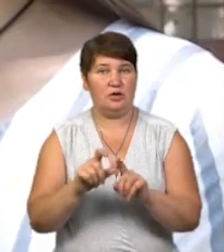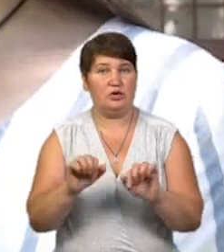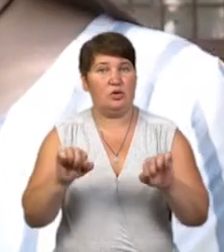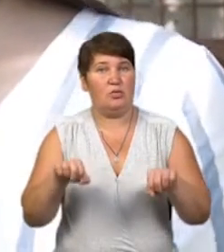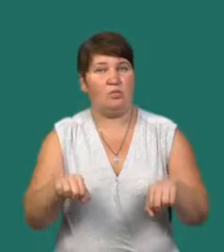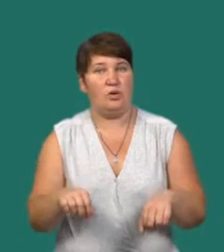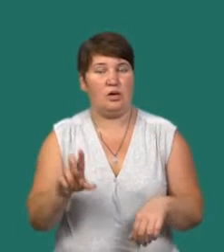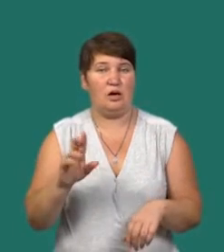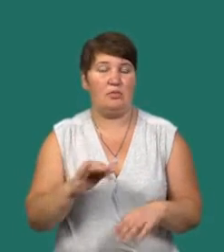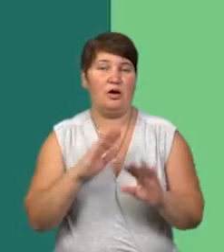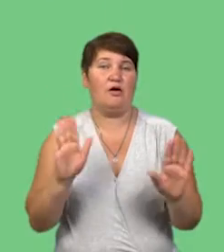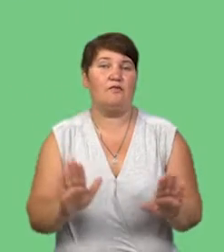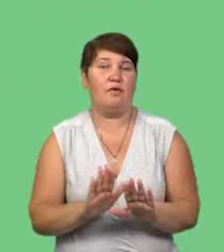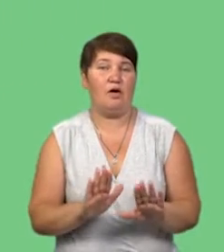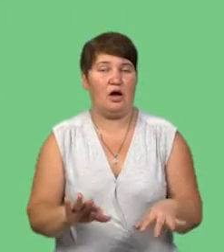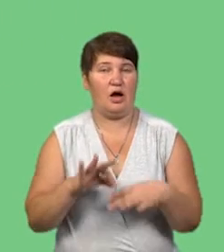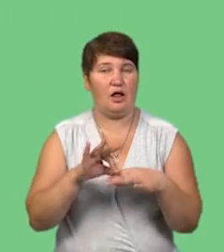вокал викладати.